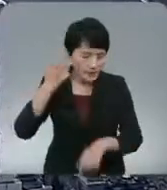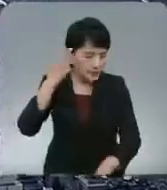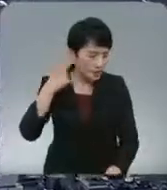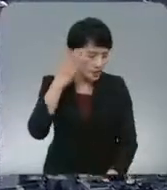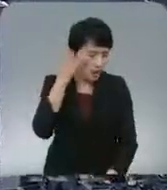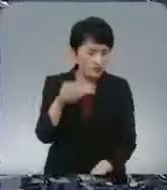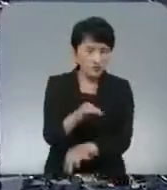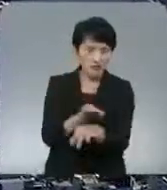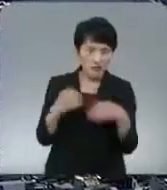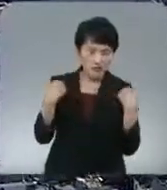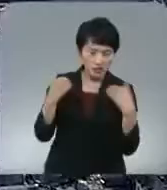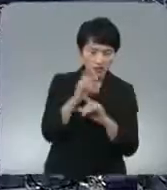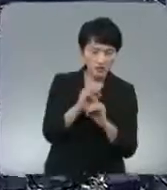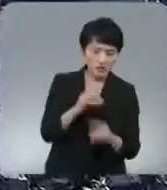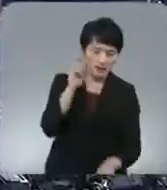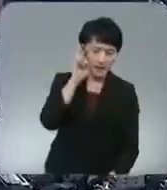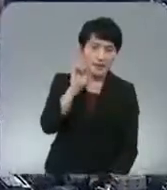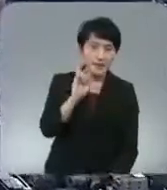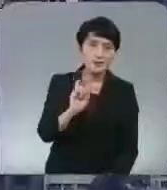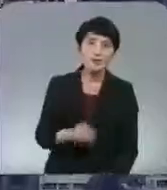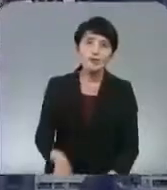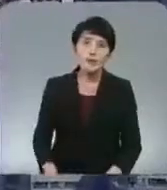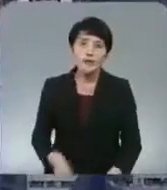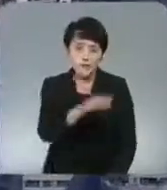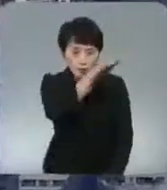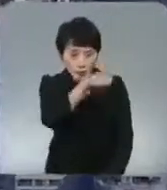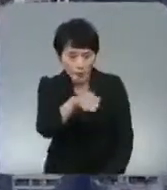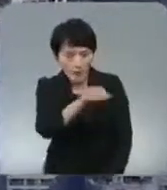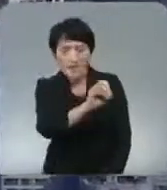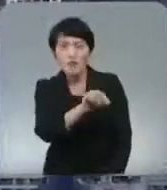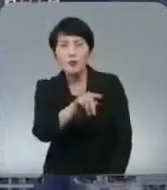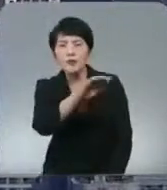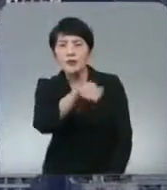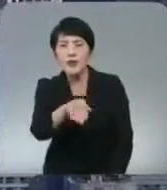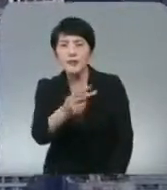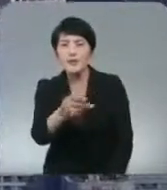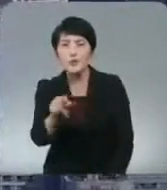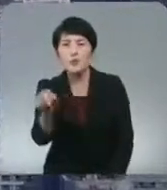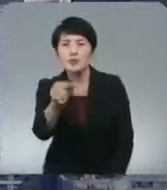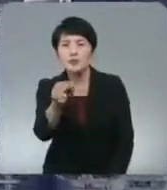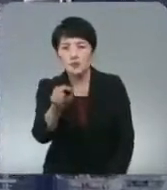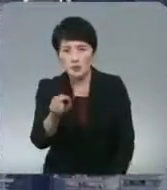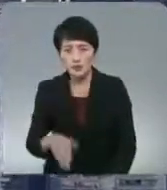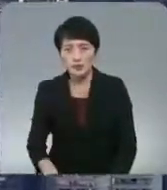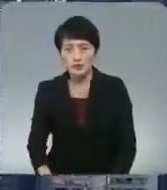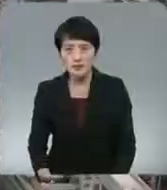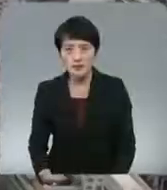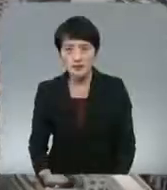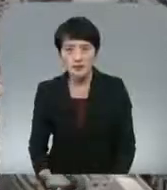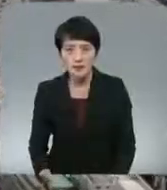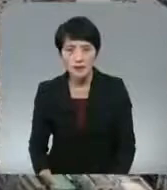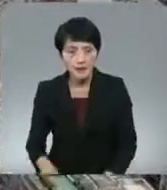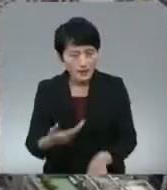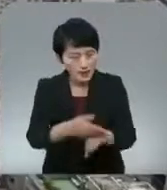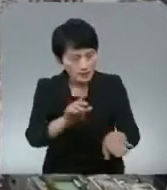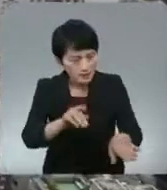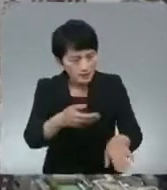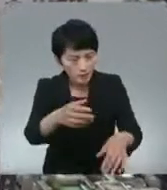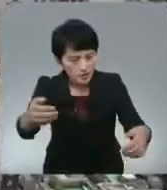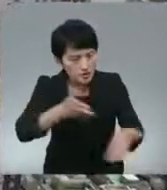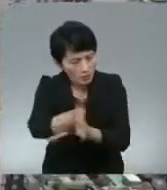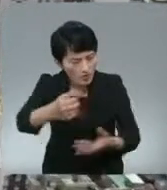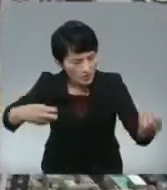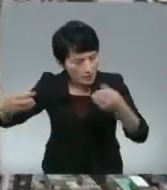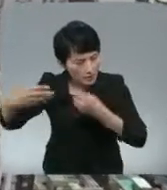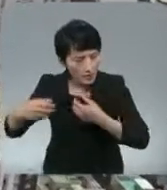нефти рост ввп в годовом исчислении составил 3 и одну десятую процента во втором квартале и